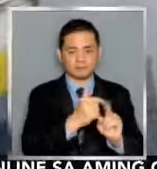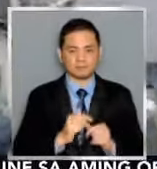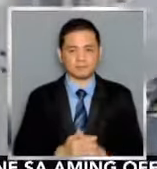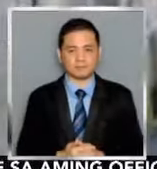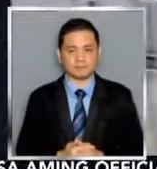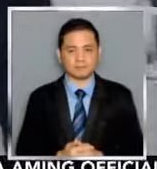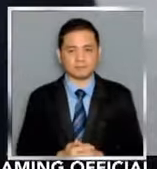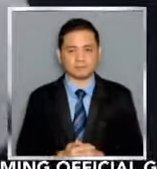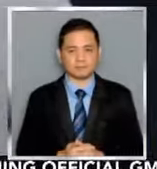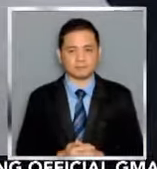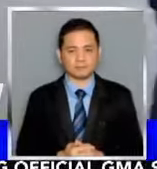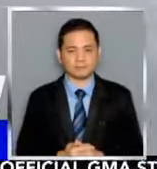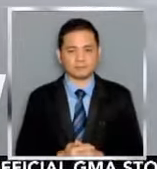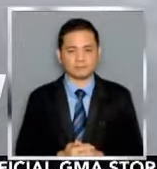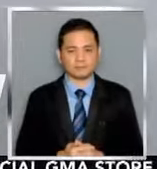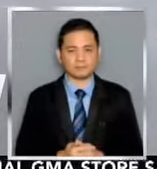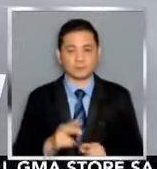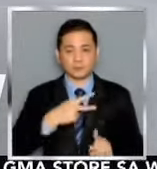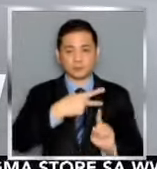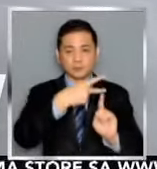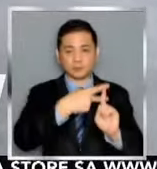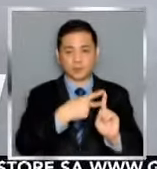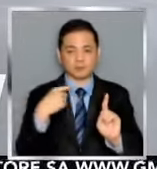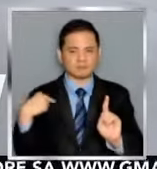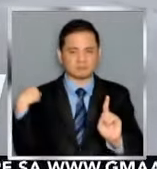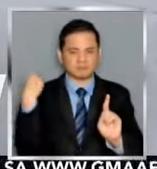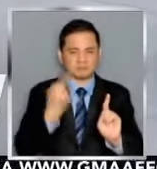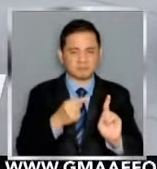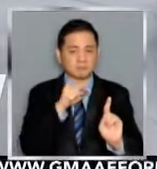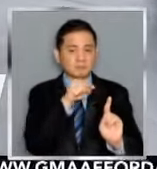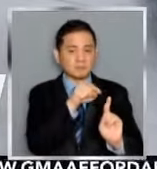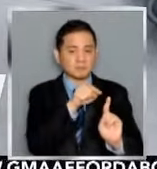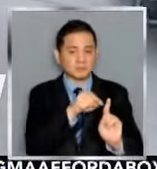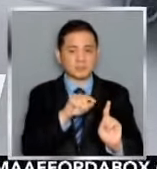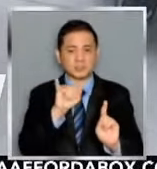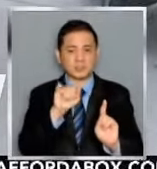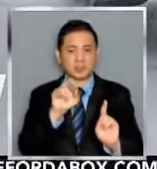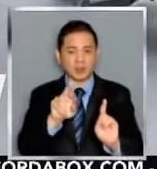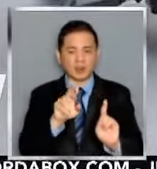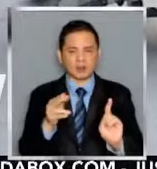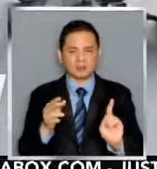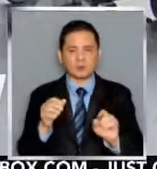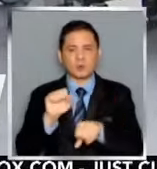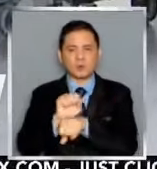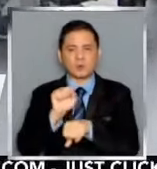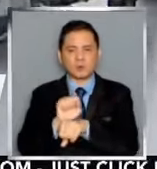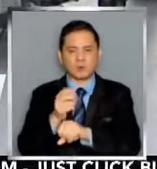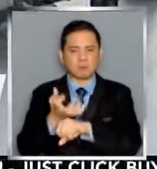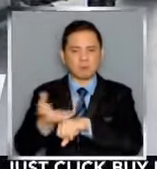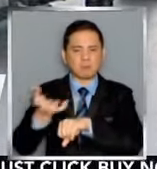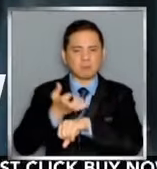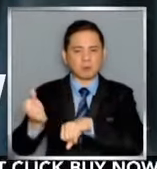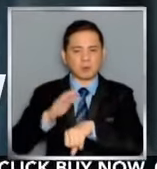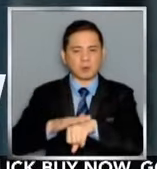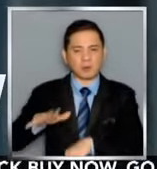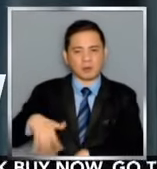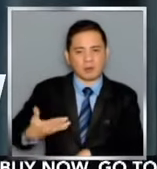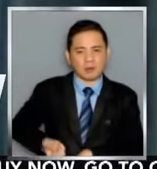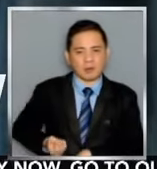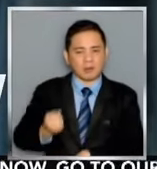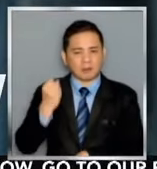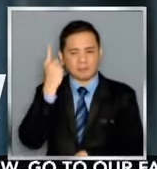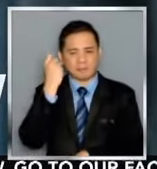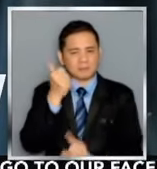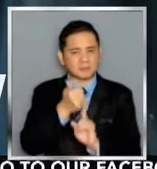Dalawang buwang tiniis ni alias JR ang pagiging online scammer sa Cambodia kahit pa hindi naman daw yun ang inaplayan niyang trabaho roon. Ang offer po